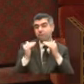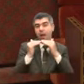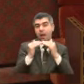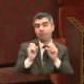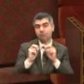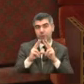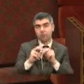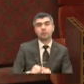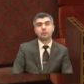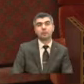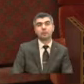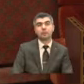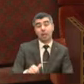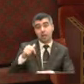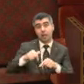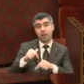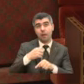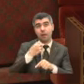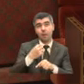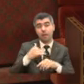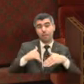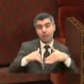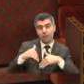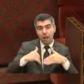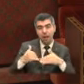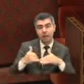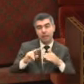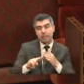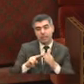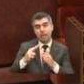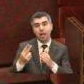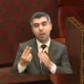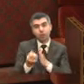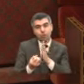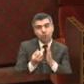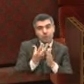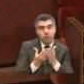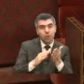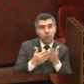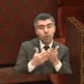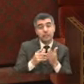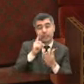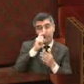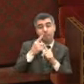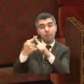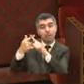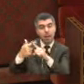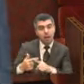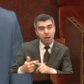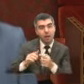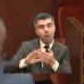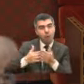تكون بدالات، غير هو القضية البدال هو استثمار عمومي تيخضع لواحد التوازن